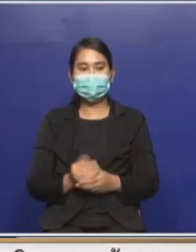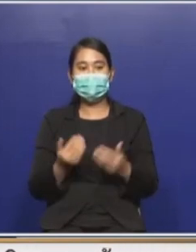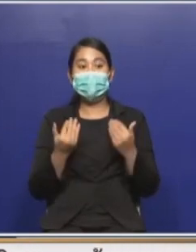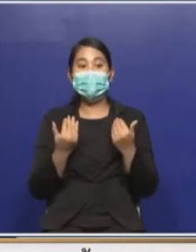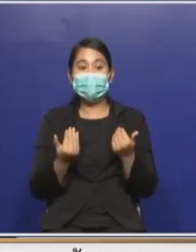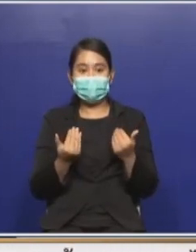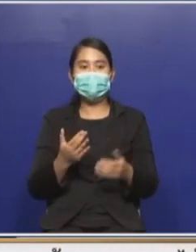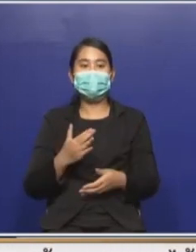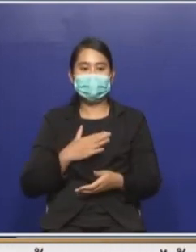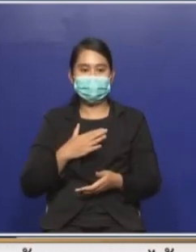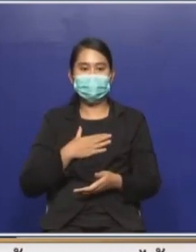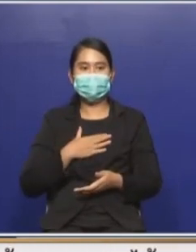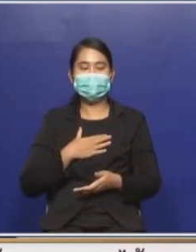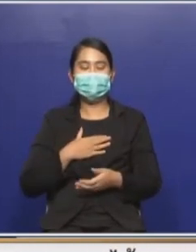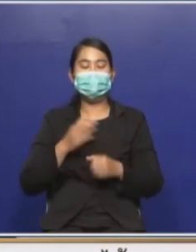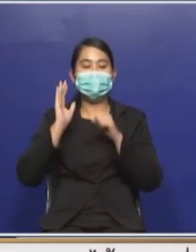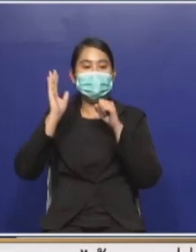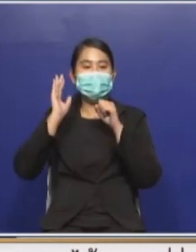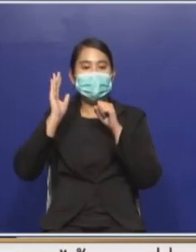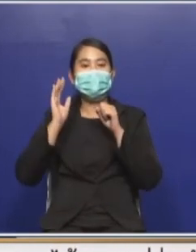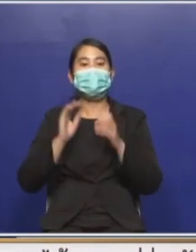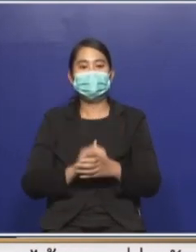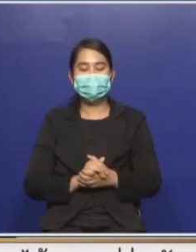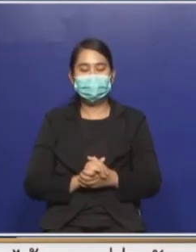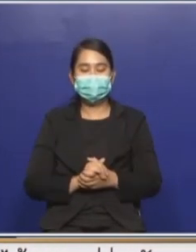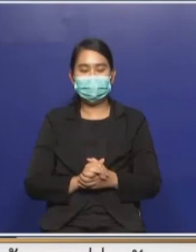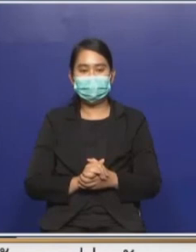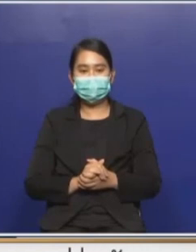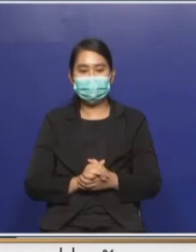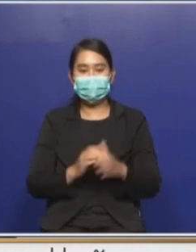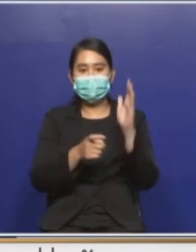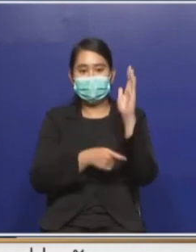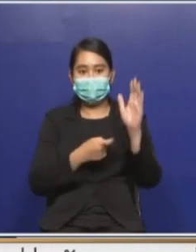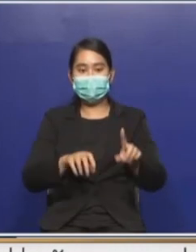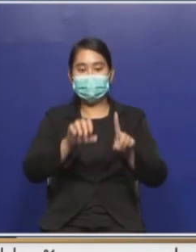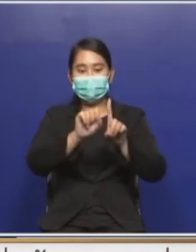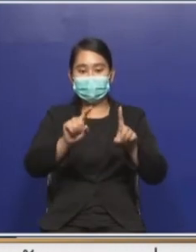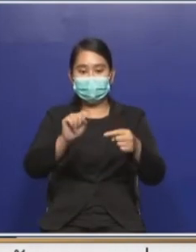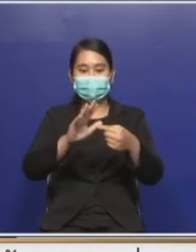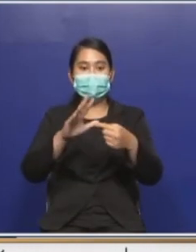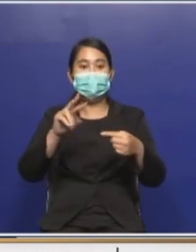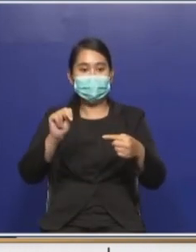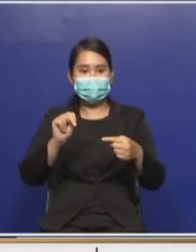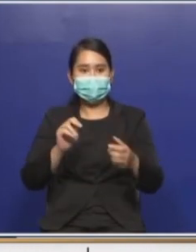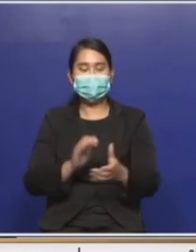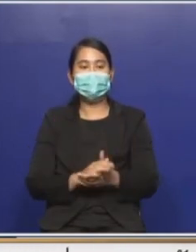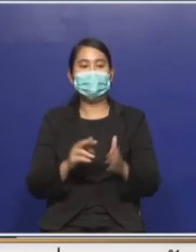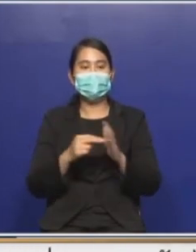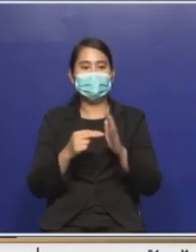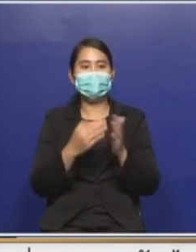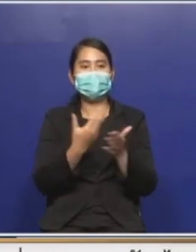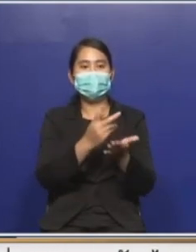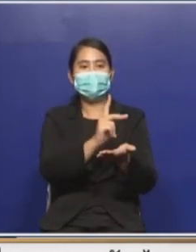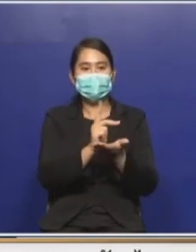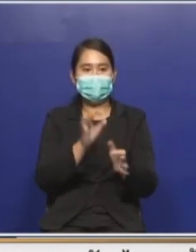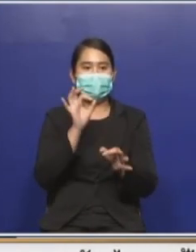ดประเด็นเท่านี้ยาง100,000 ตันที่ล้างสต็อก มันคือเงินกู้จากธก